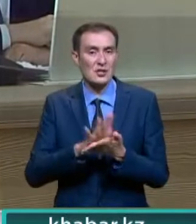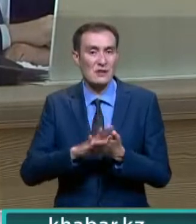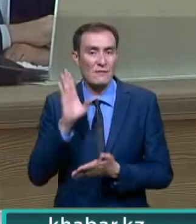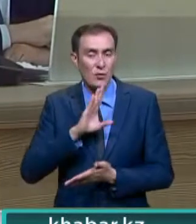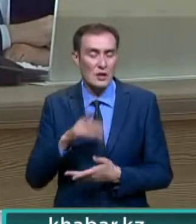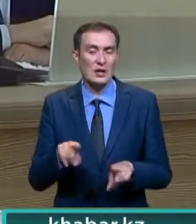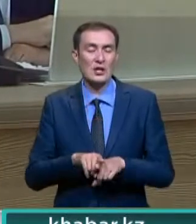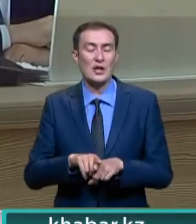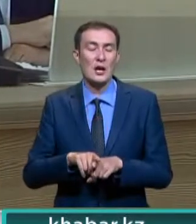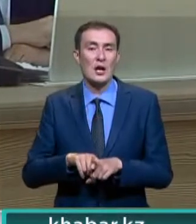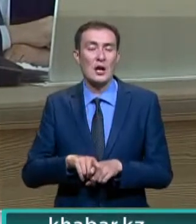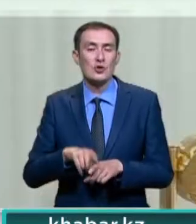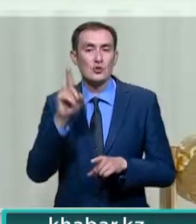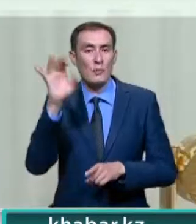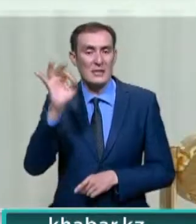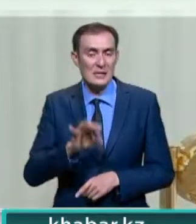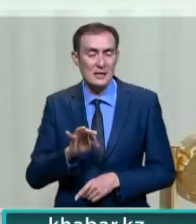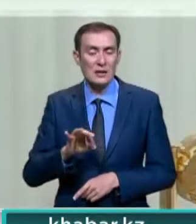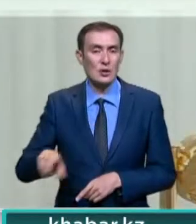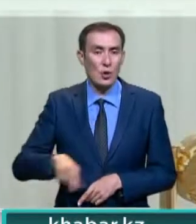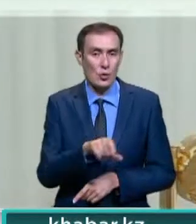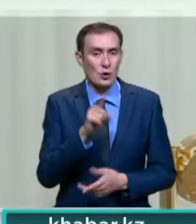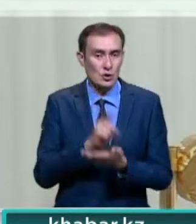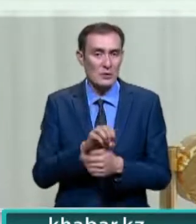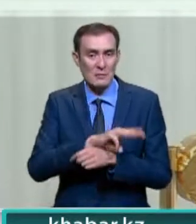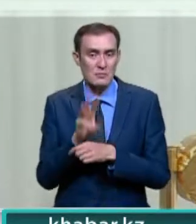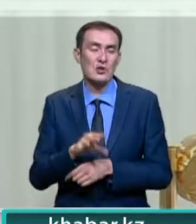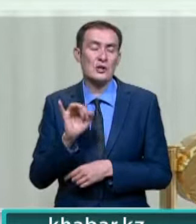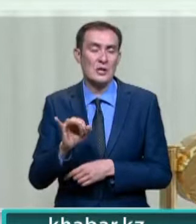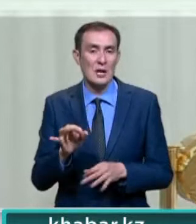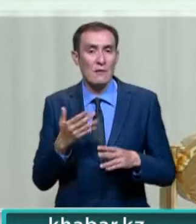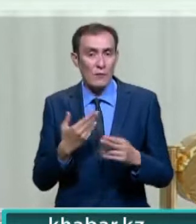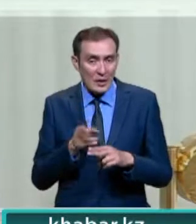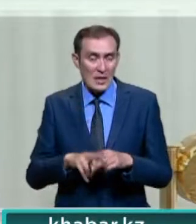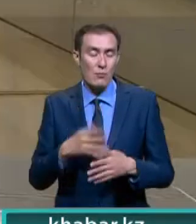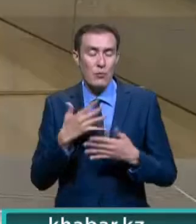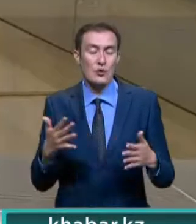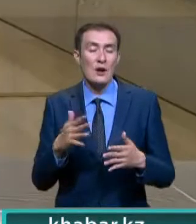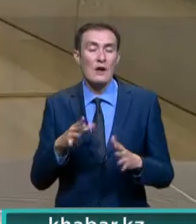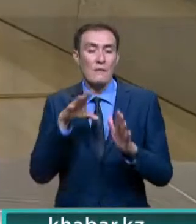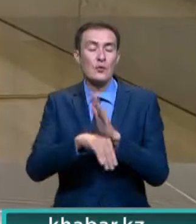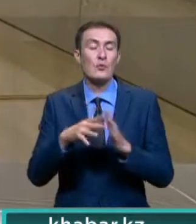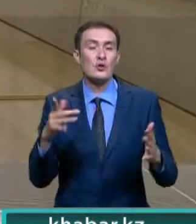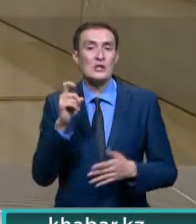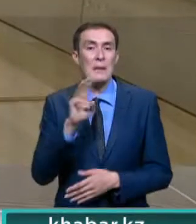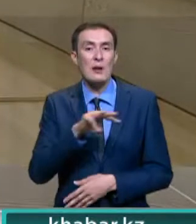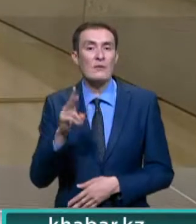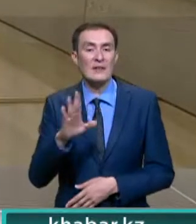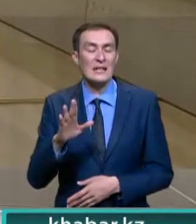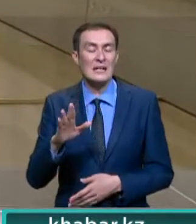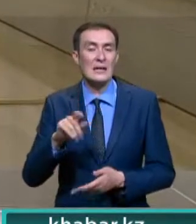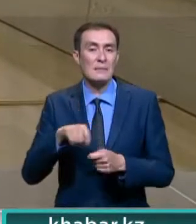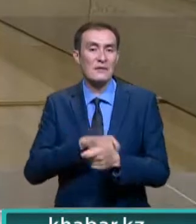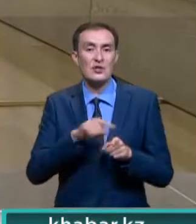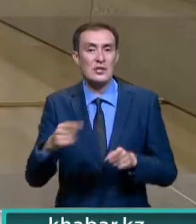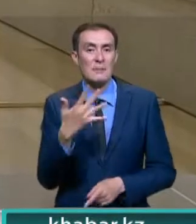100% дорог в опорных селах в хорошем состоянии. Вот практически свыше 100 миллионов квадратных метров жилья ожидается в